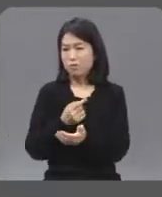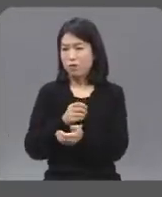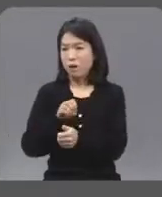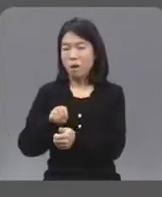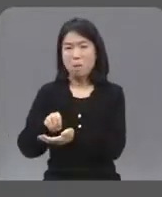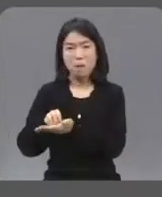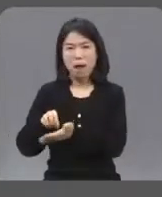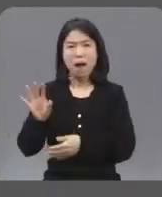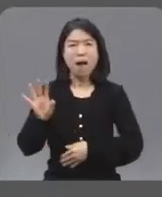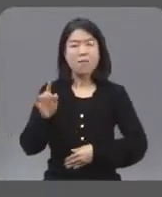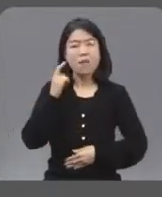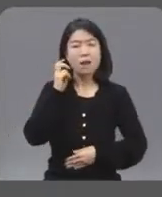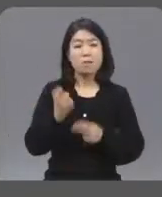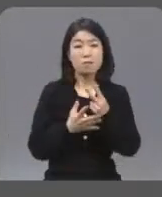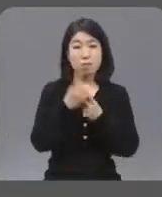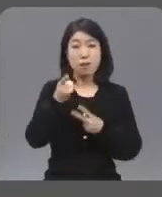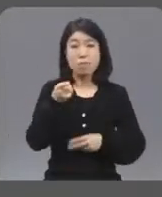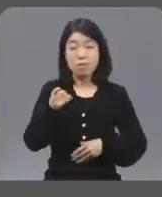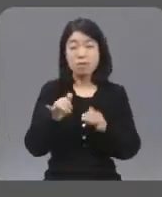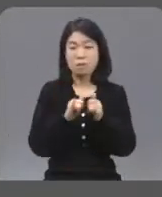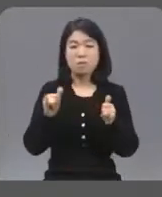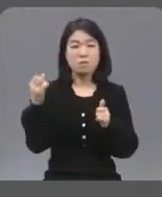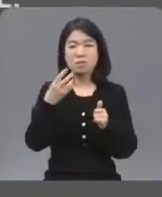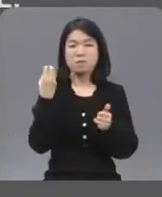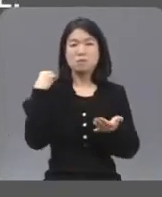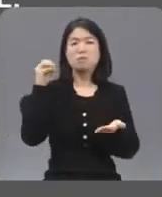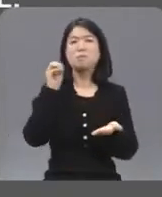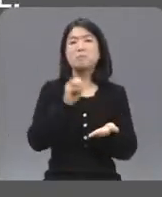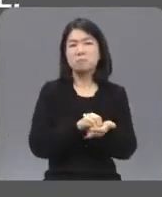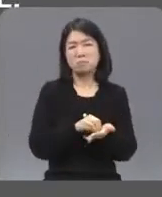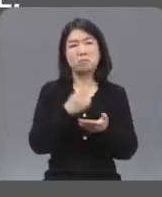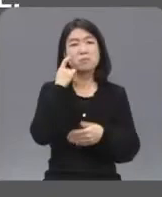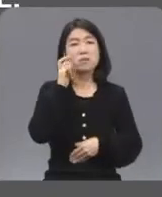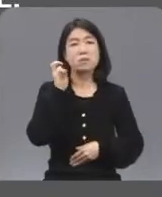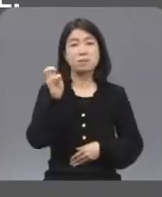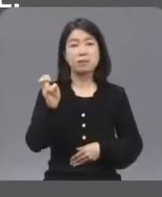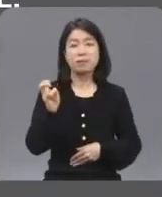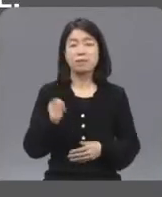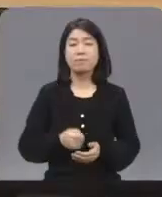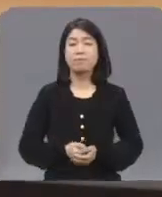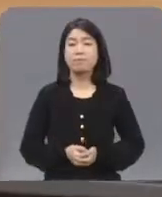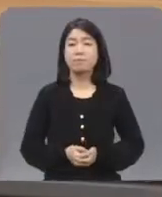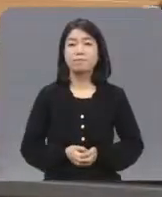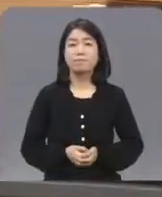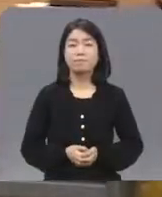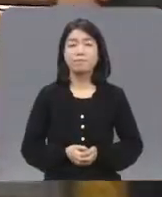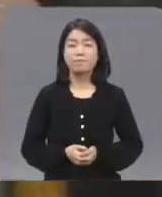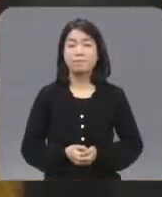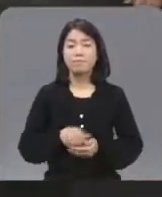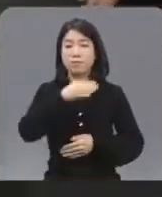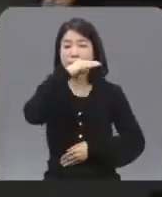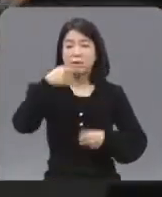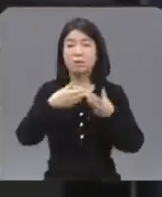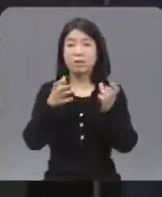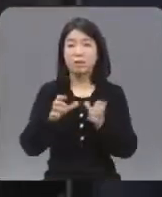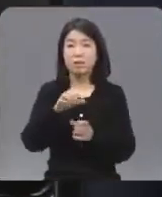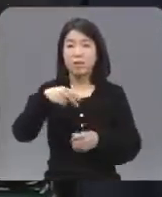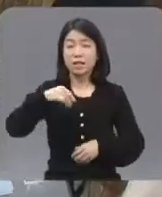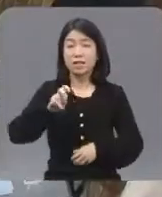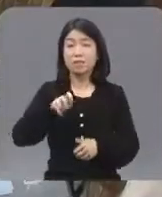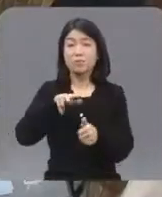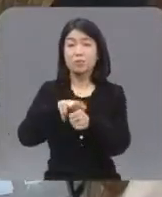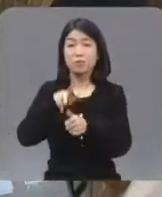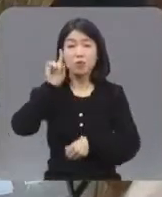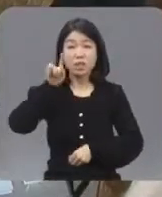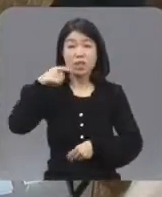말이에요. 단일화하더라도 이 사람들은 다시 이제 리턴할 수밖에 없는 거죠. 정의당 심상정 후보도 내일